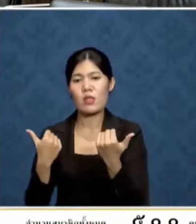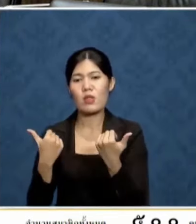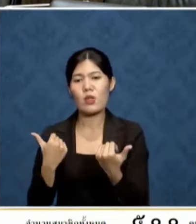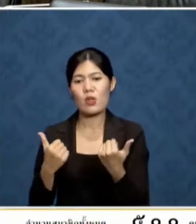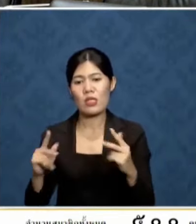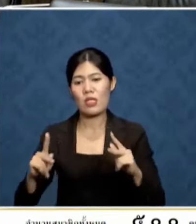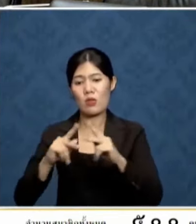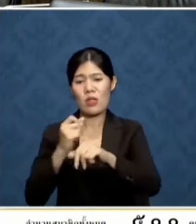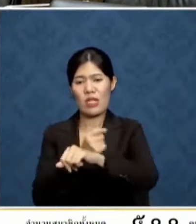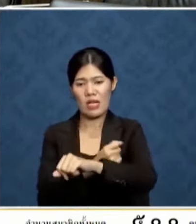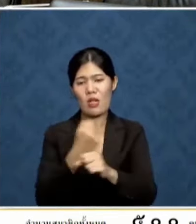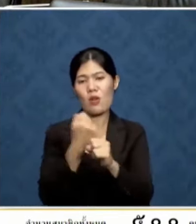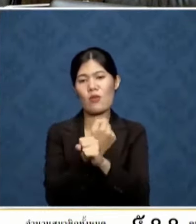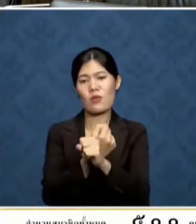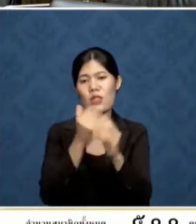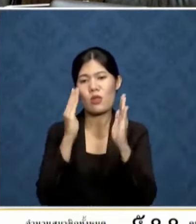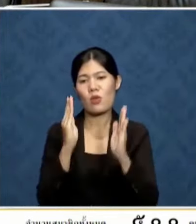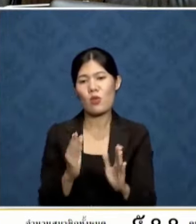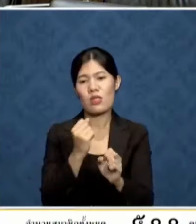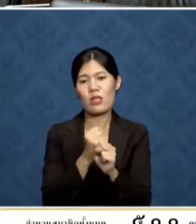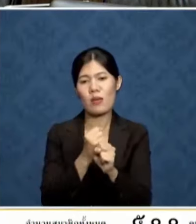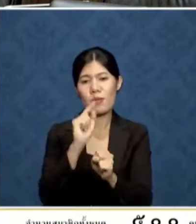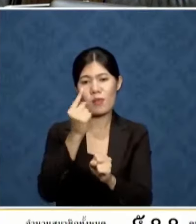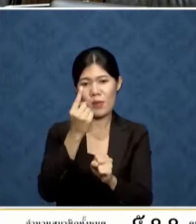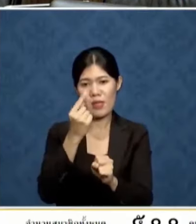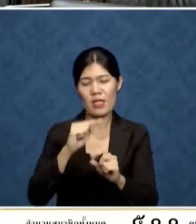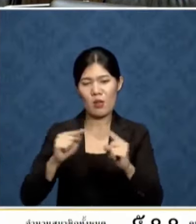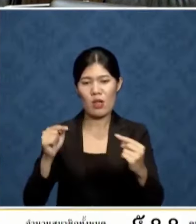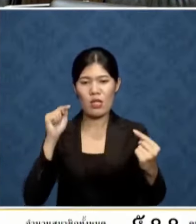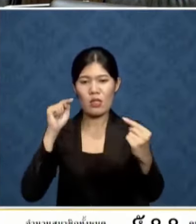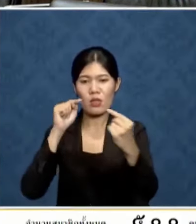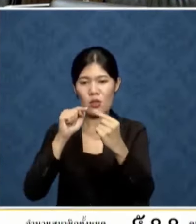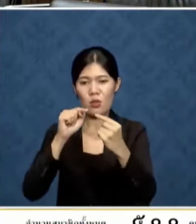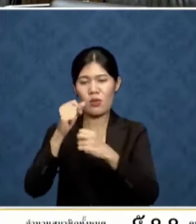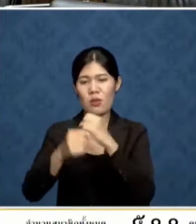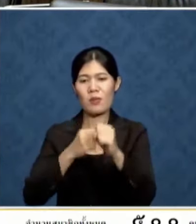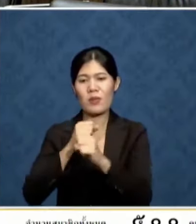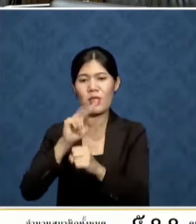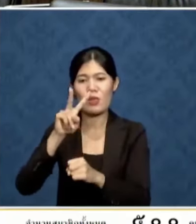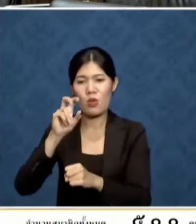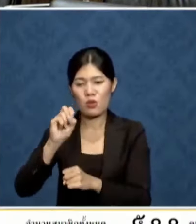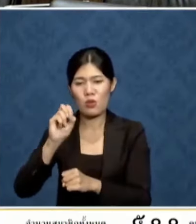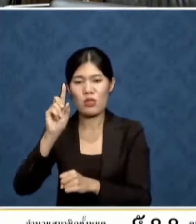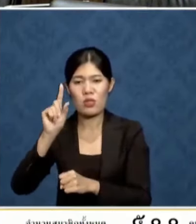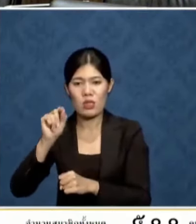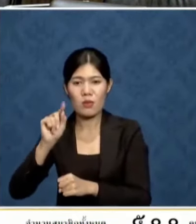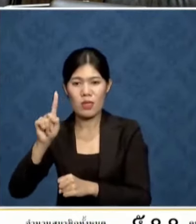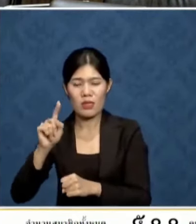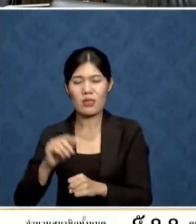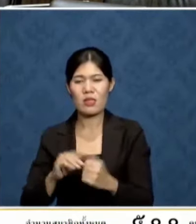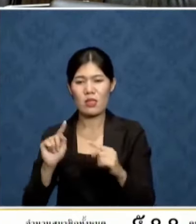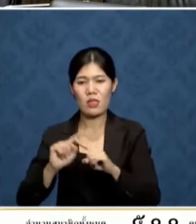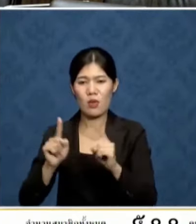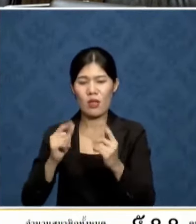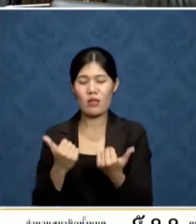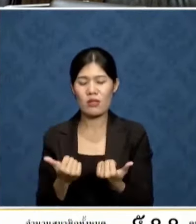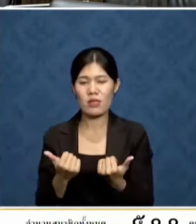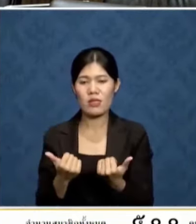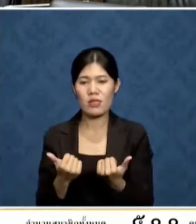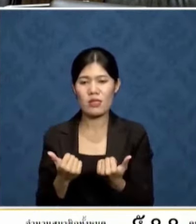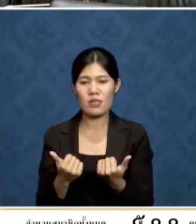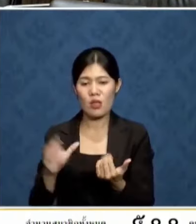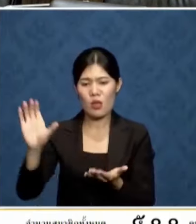ฝีมือแรงงานแบบใหม่ๆให้เข้าสู่อุตสาหกรรมในศัตวรรษที่ 21แต่การทำงานแบบนี้ครับอยู่บนฐานการหวังว่าจะมีการลง